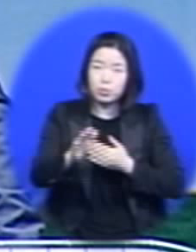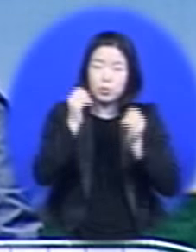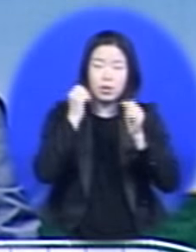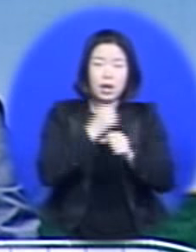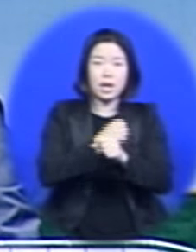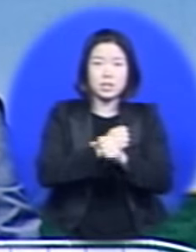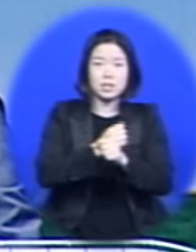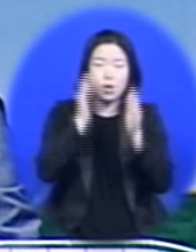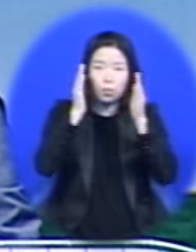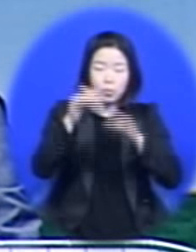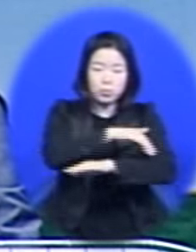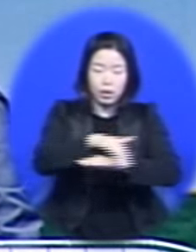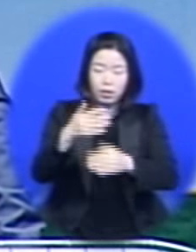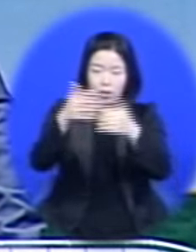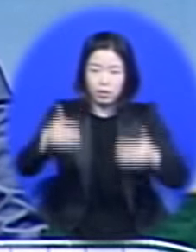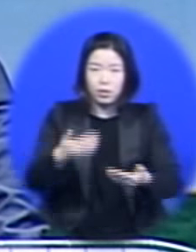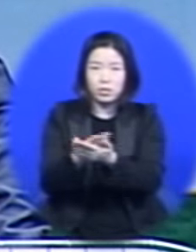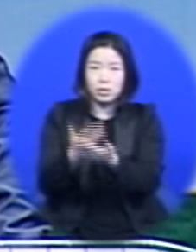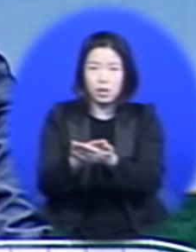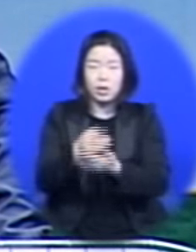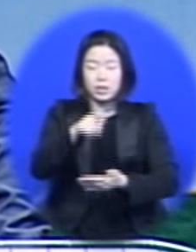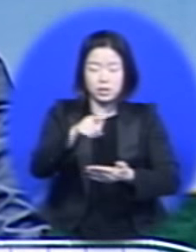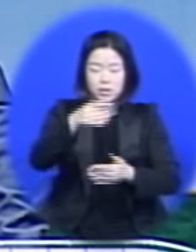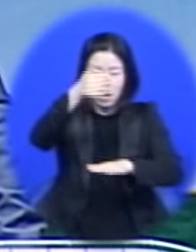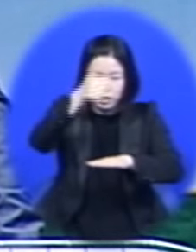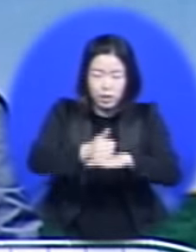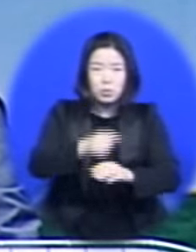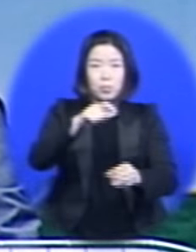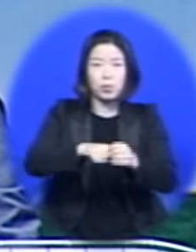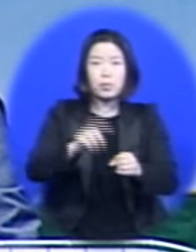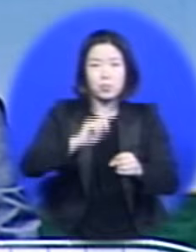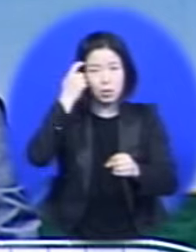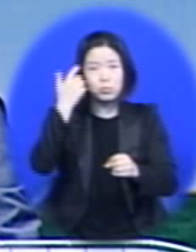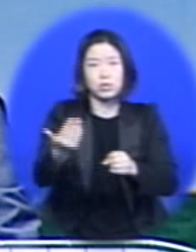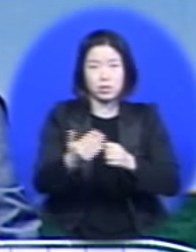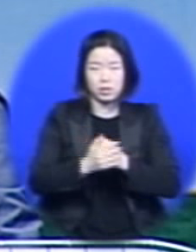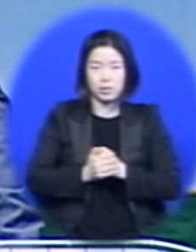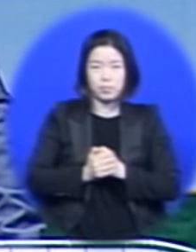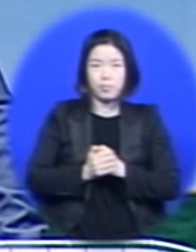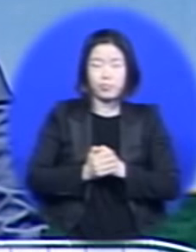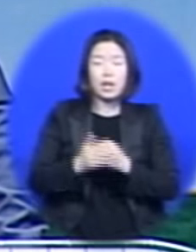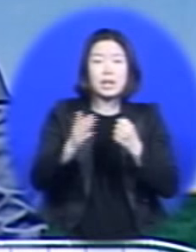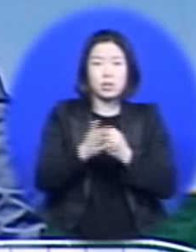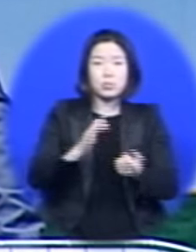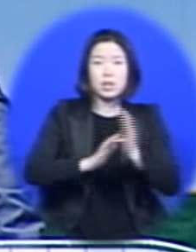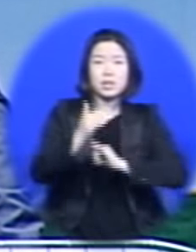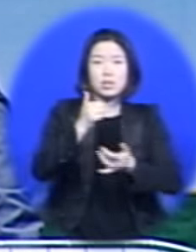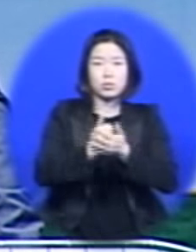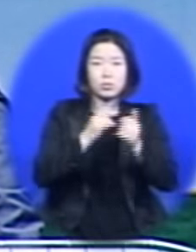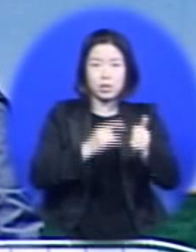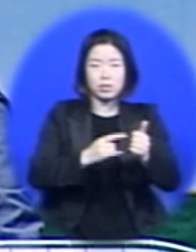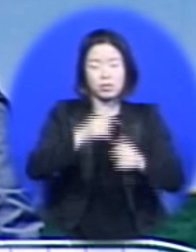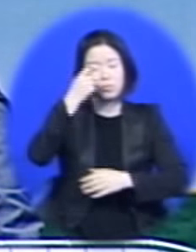계획서를 달라고 요청하면서 그 가르침의 최종적인 목표가 무엇이냐고 물었다. 그러자 예수께서는